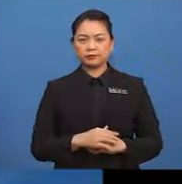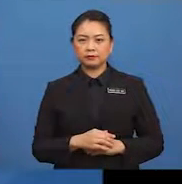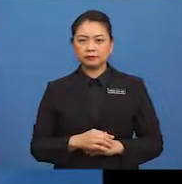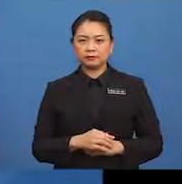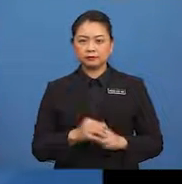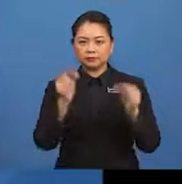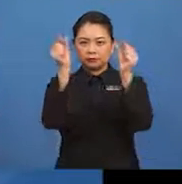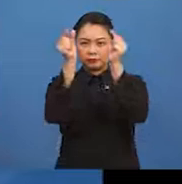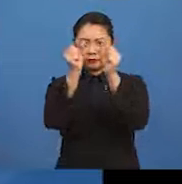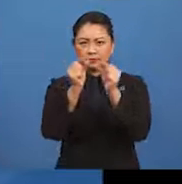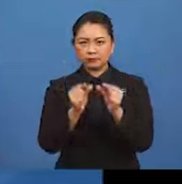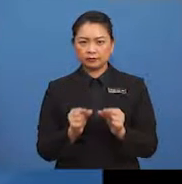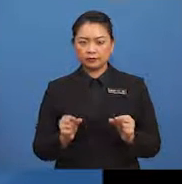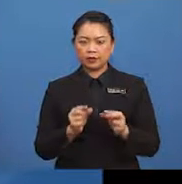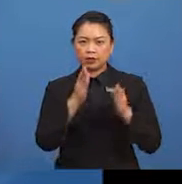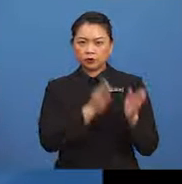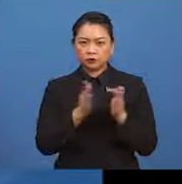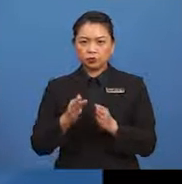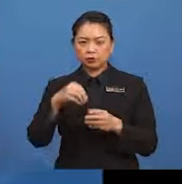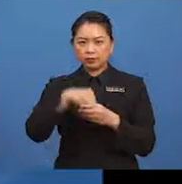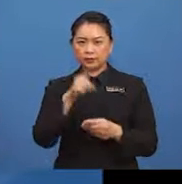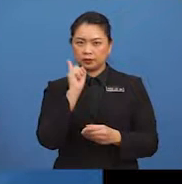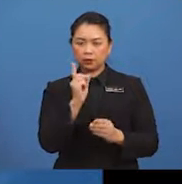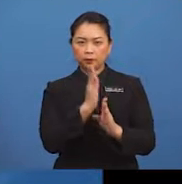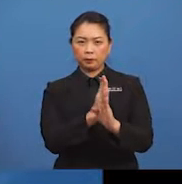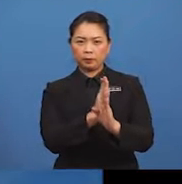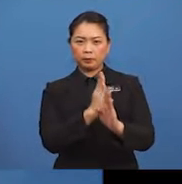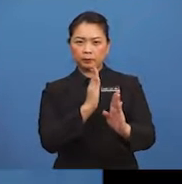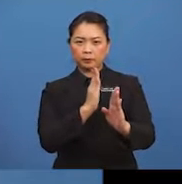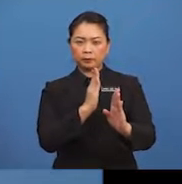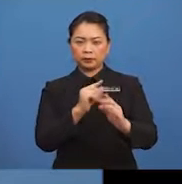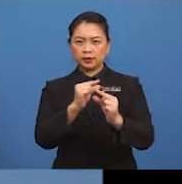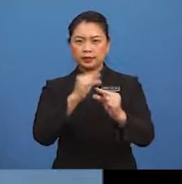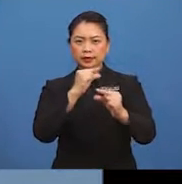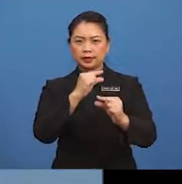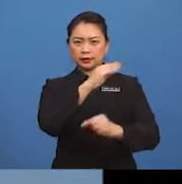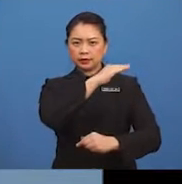Kromosom tersusun dalam satu barisan di satah khatulistiwa.